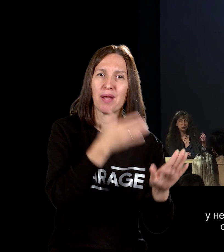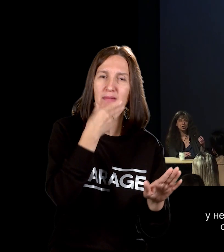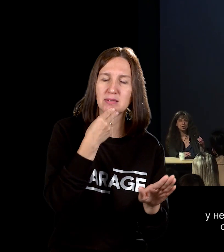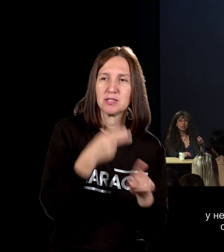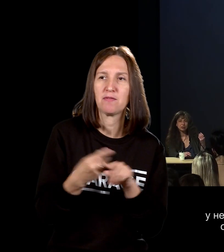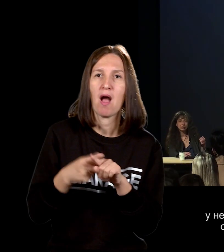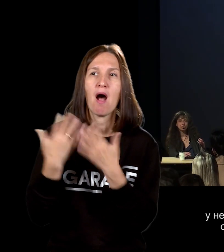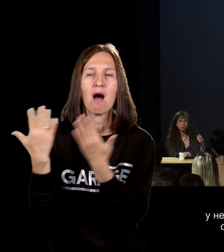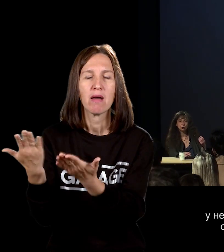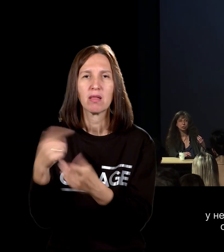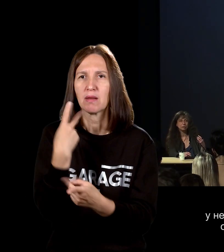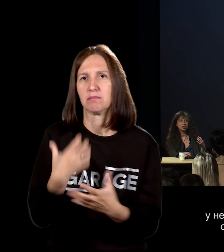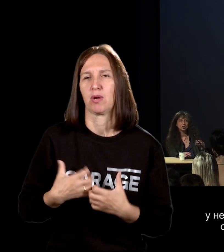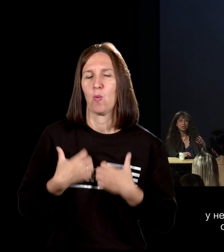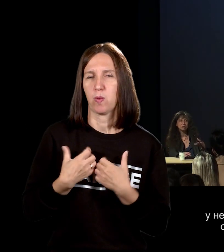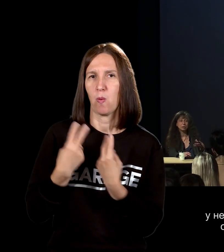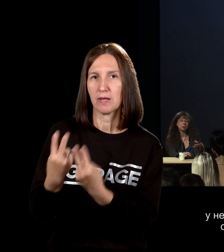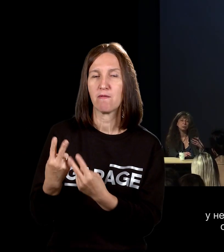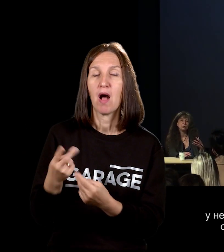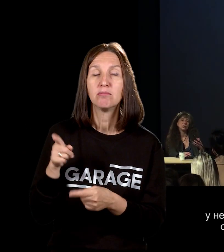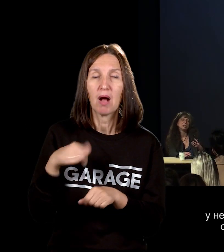потребность запечатлеть и зарисовать все, что ты видишь,